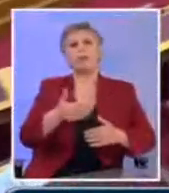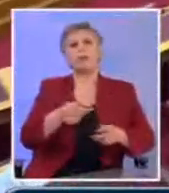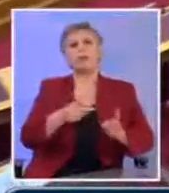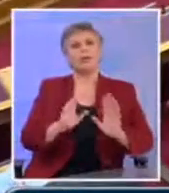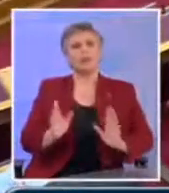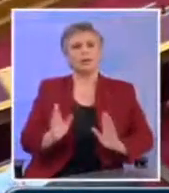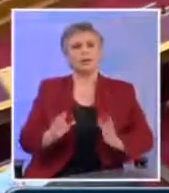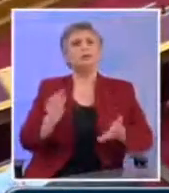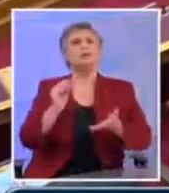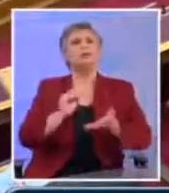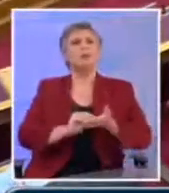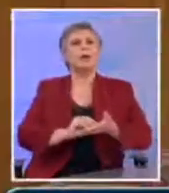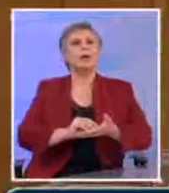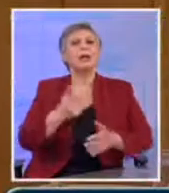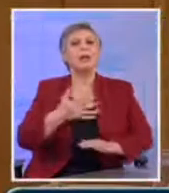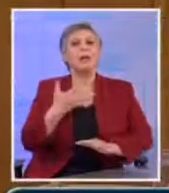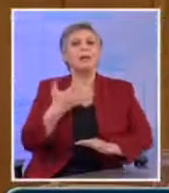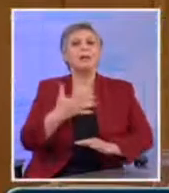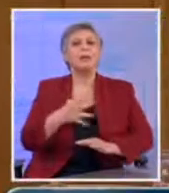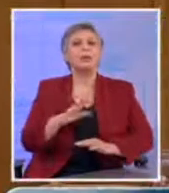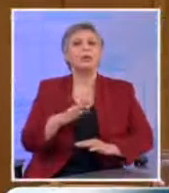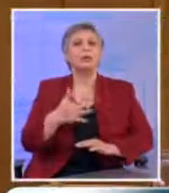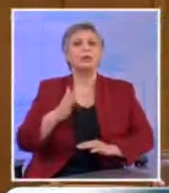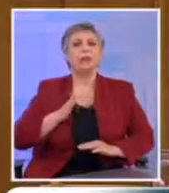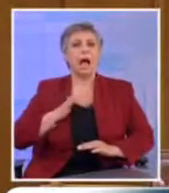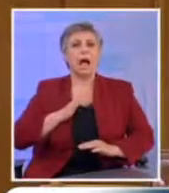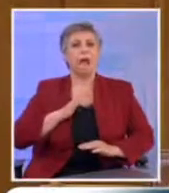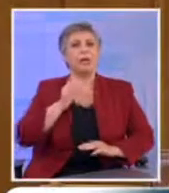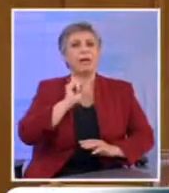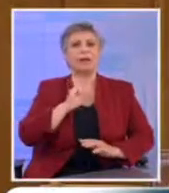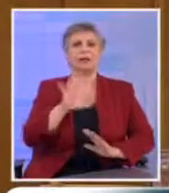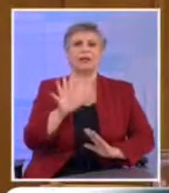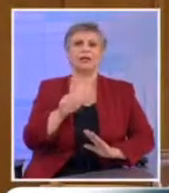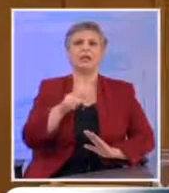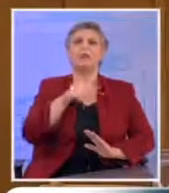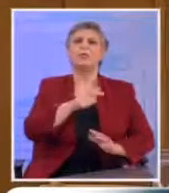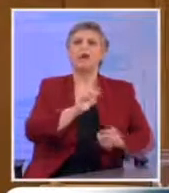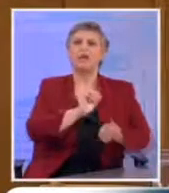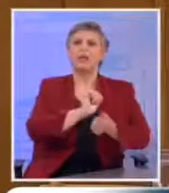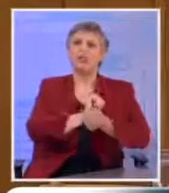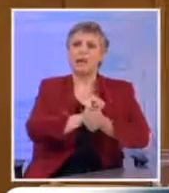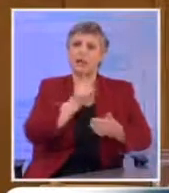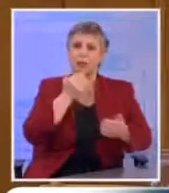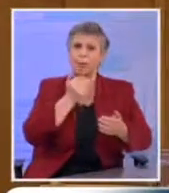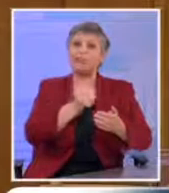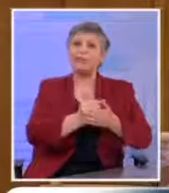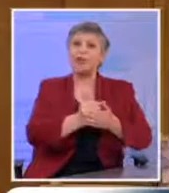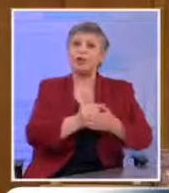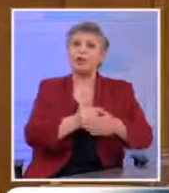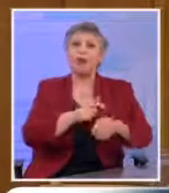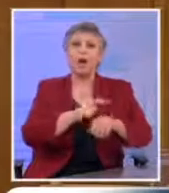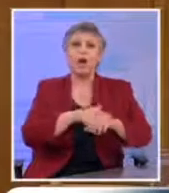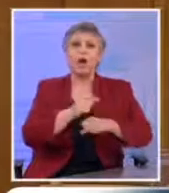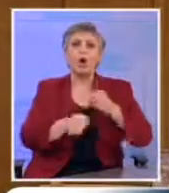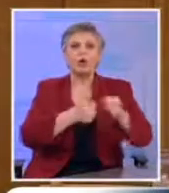απέλαση αλλοδαπούς, 500 περίπου ανθρώπους που έχουν εκτίσει την ποινή τους και που συνεχίζουν να κρατούνται, γιατί δεν μπορούν να